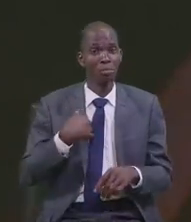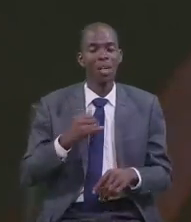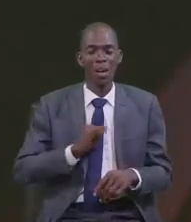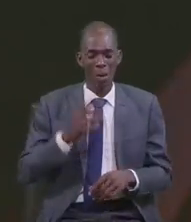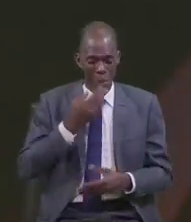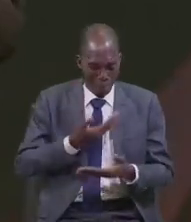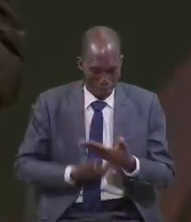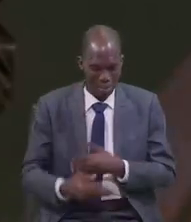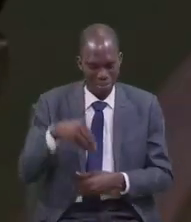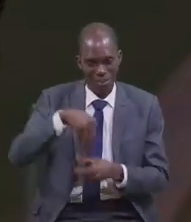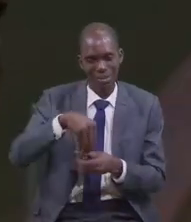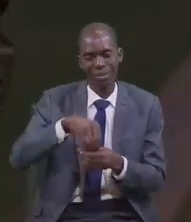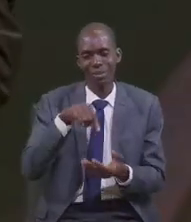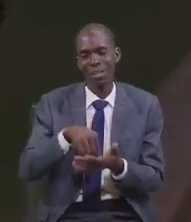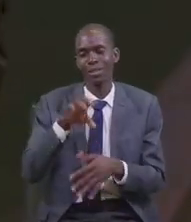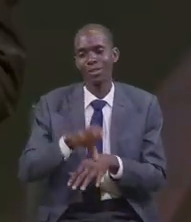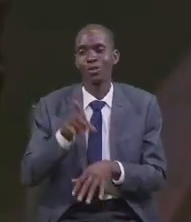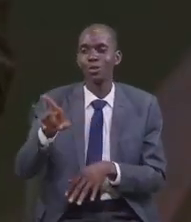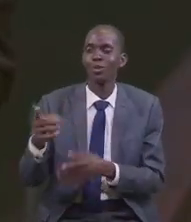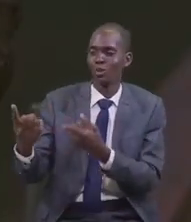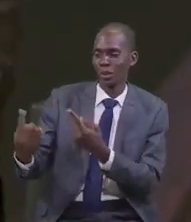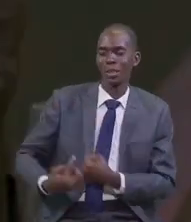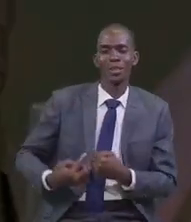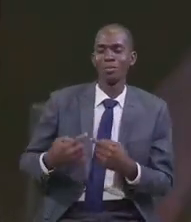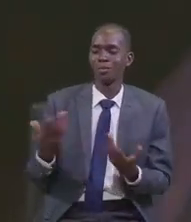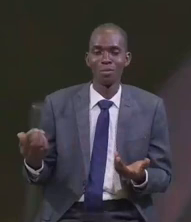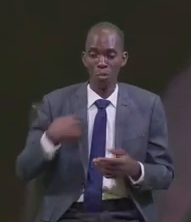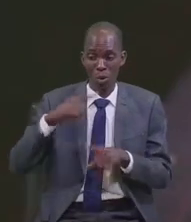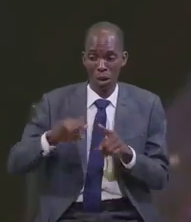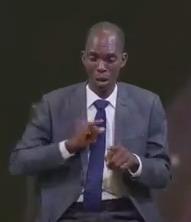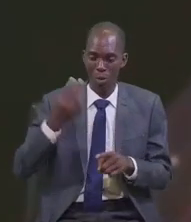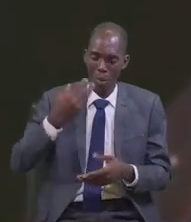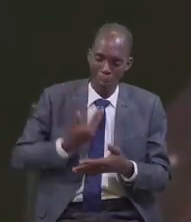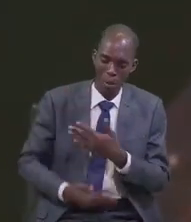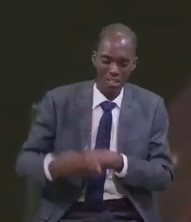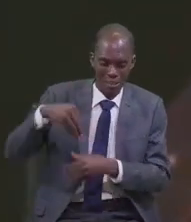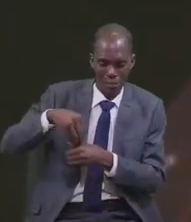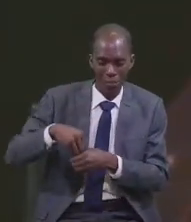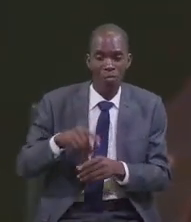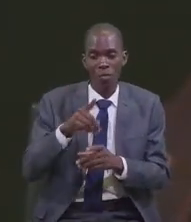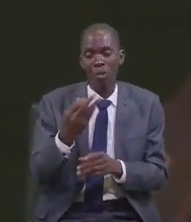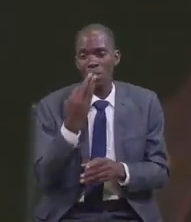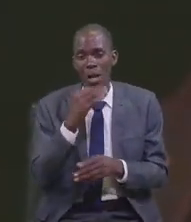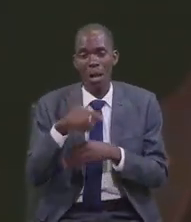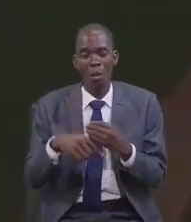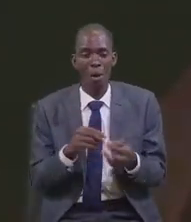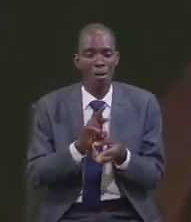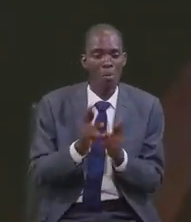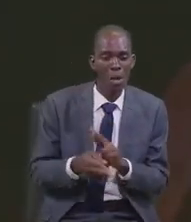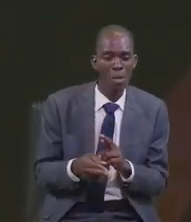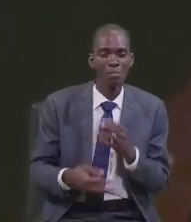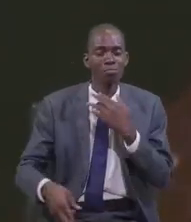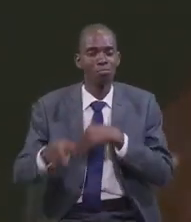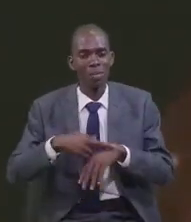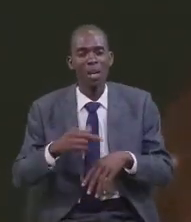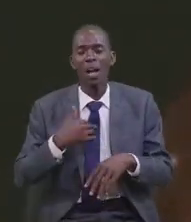adulte, je connais ceci et cela. Si tu dis quelque chose de la Bible, la repentance, la restitution, il dit que je peux